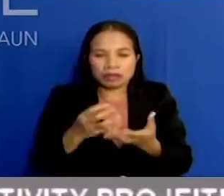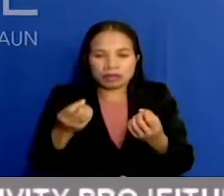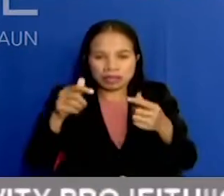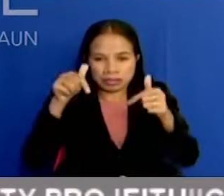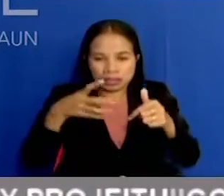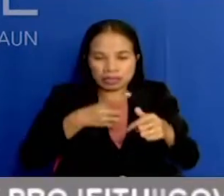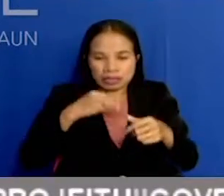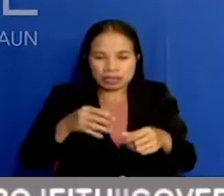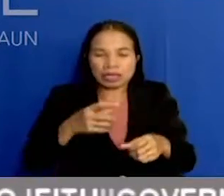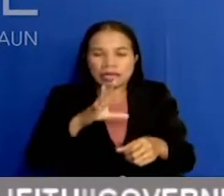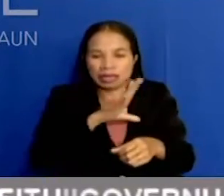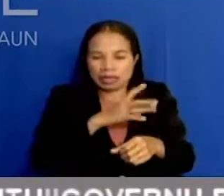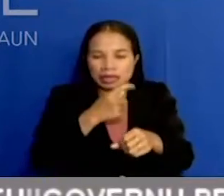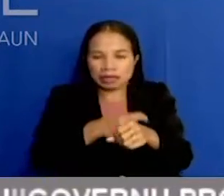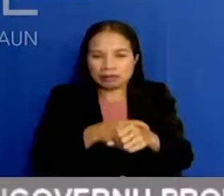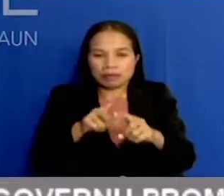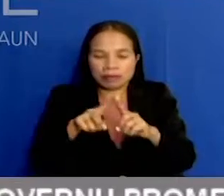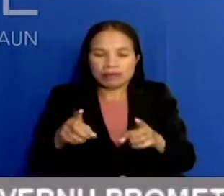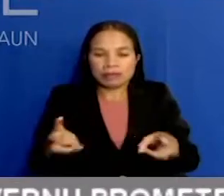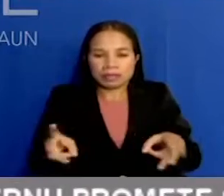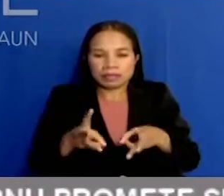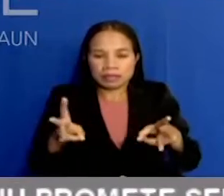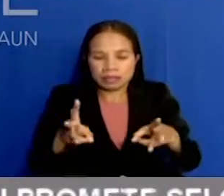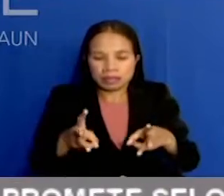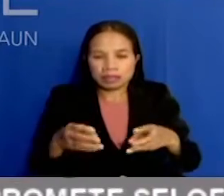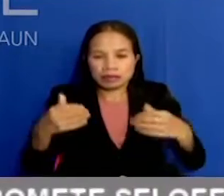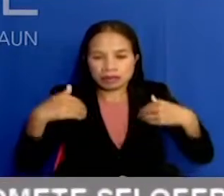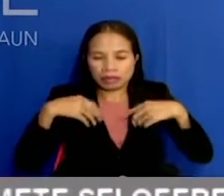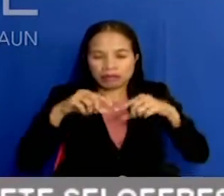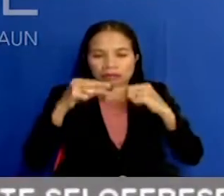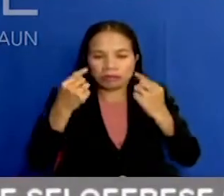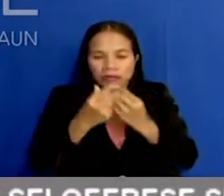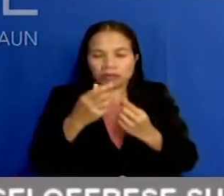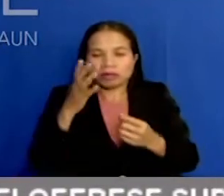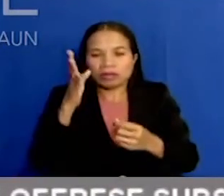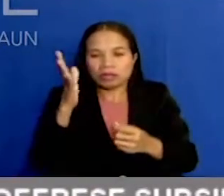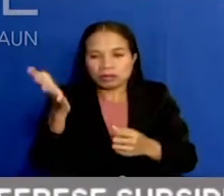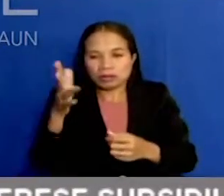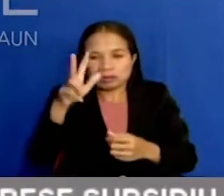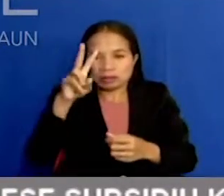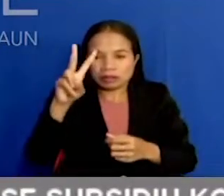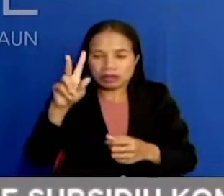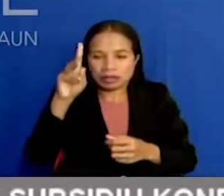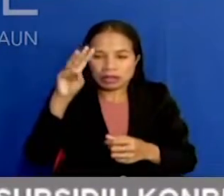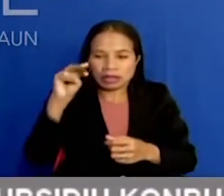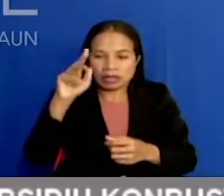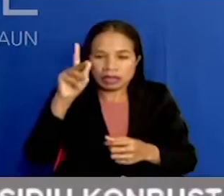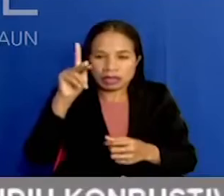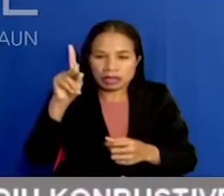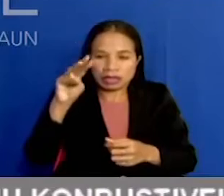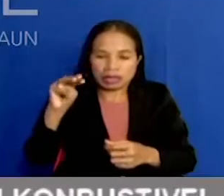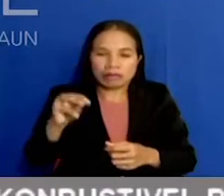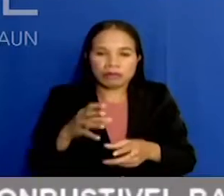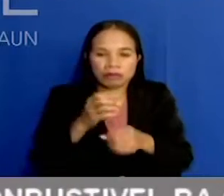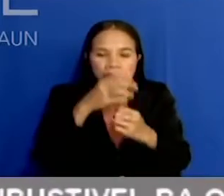hentem butan mai be ba estrada urbano ne itamos i pakote 52 km agora dada ko tete foto dada dos iha